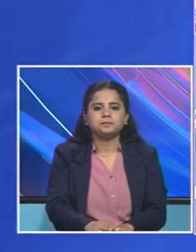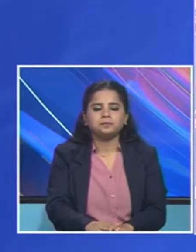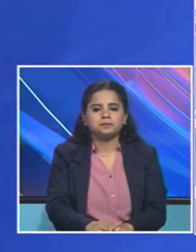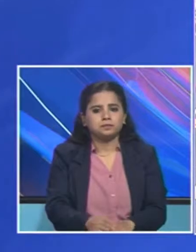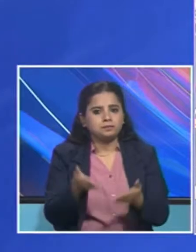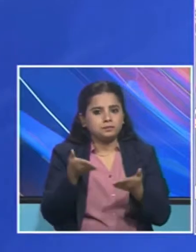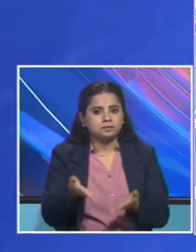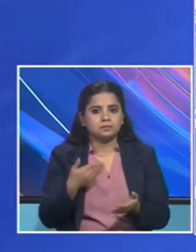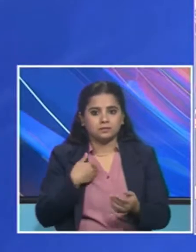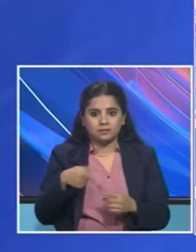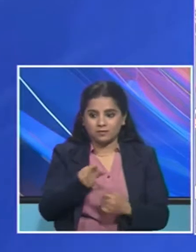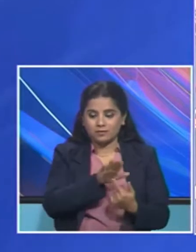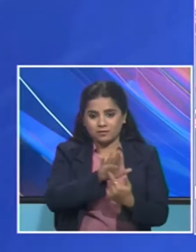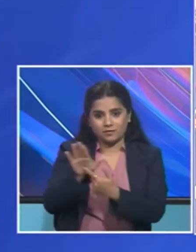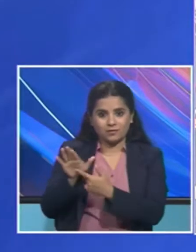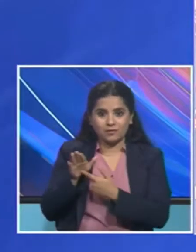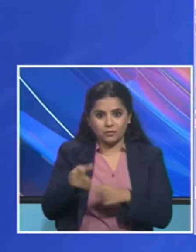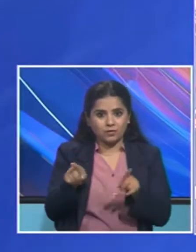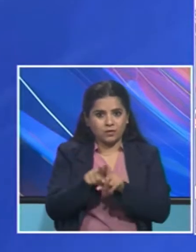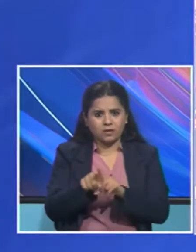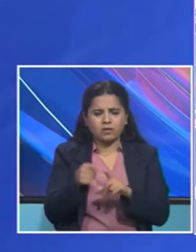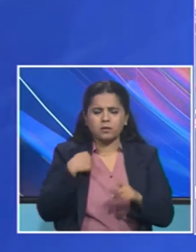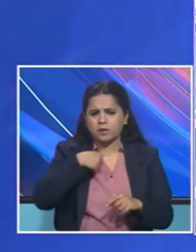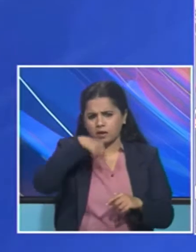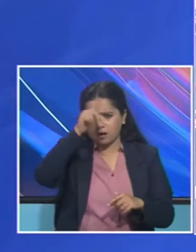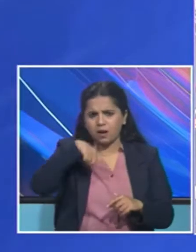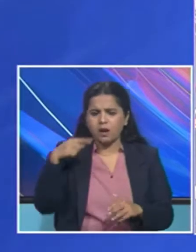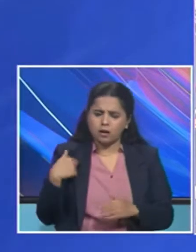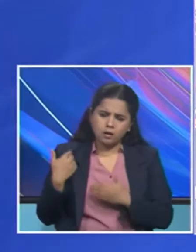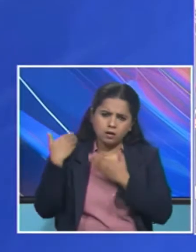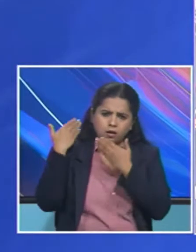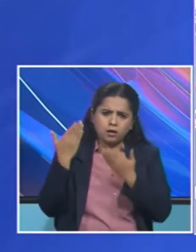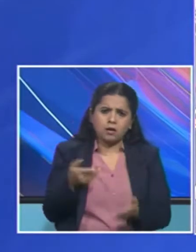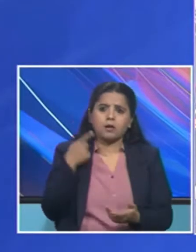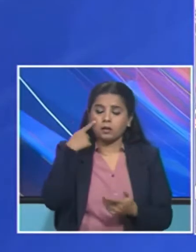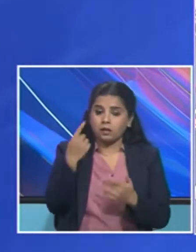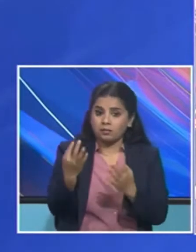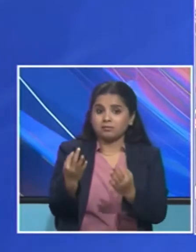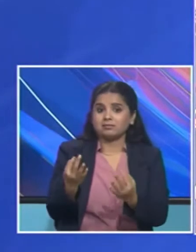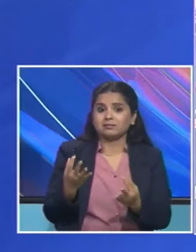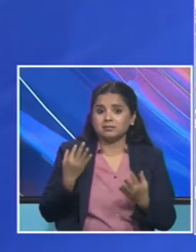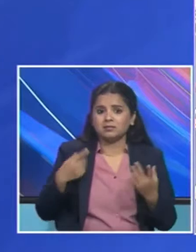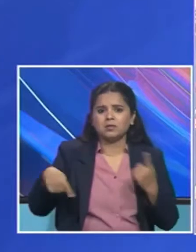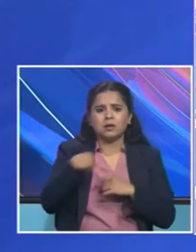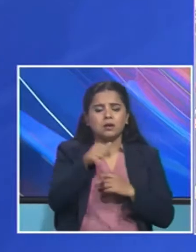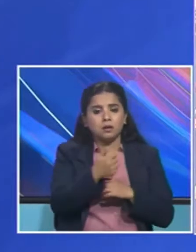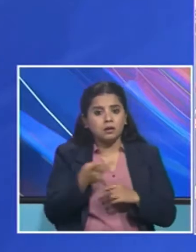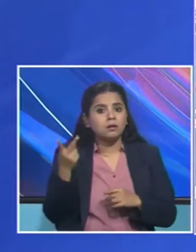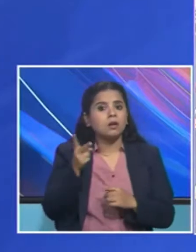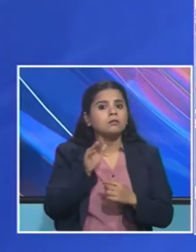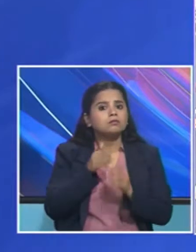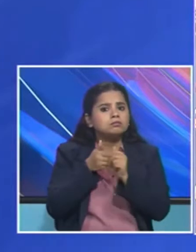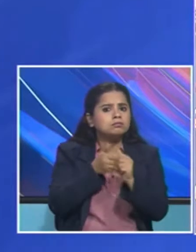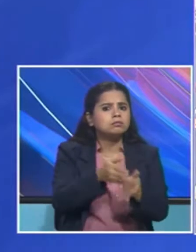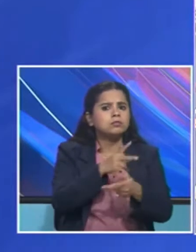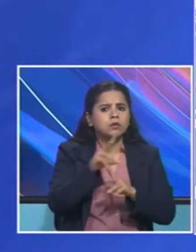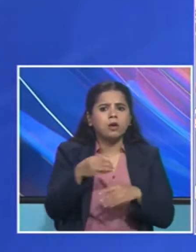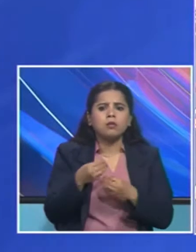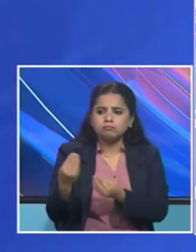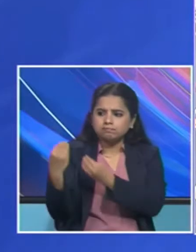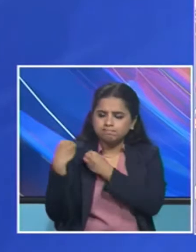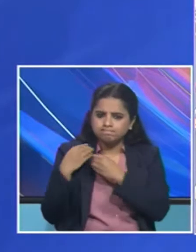इस पद के साथ साथ देश ने इस महान परंपरा के प्रतिनिधित्व का दायित्व भी मुझे सौंपा